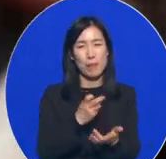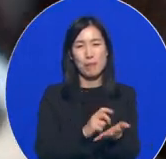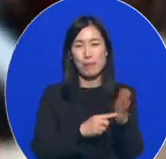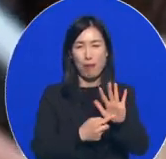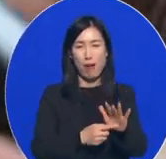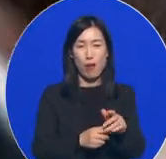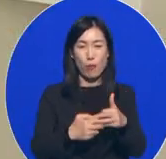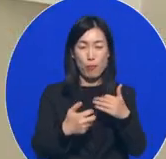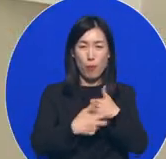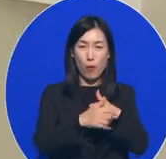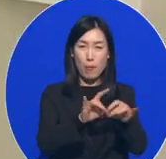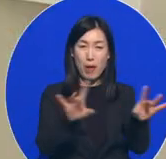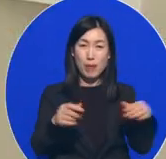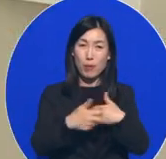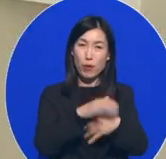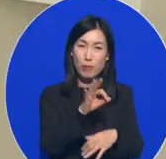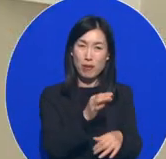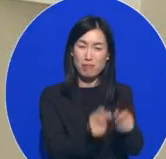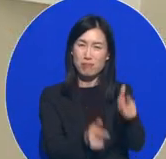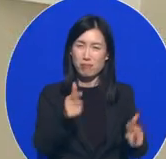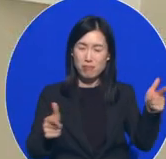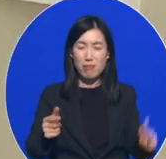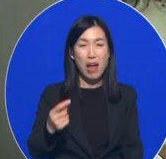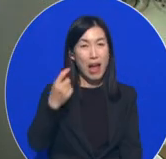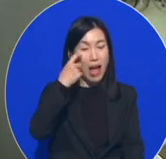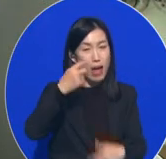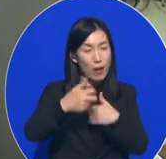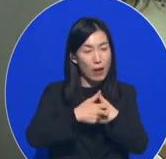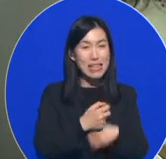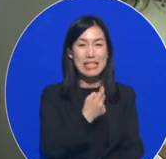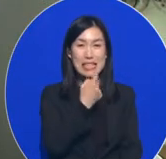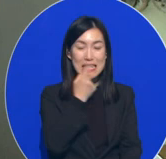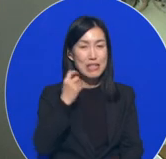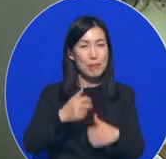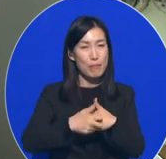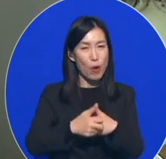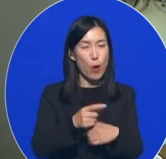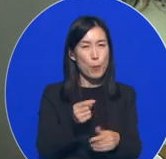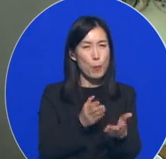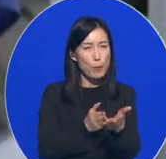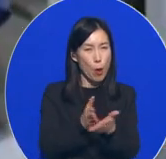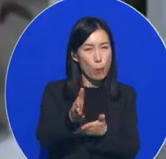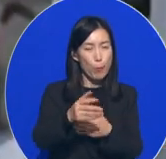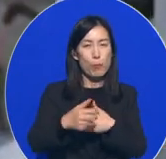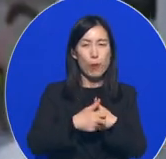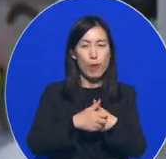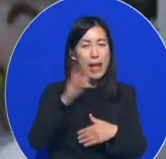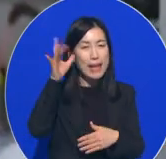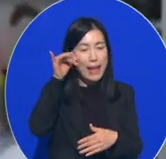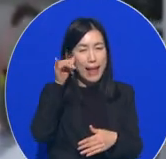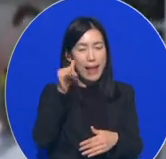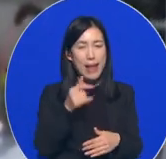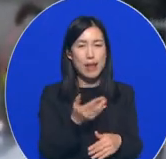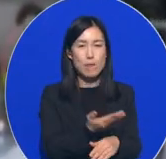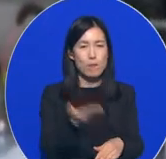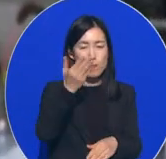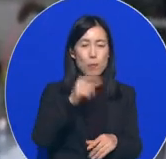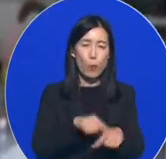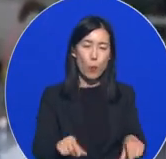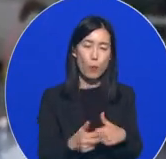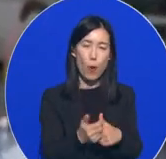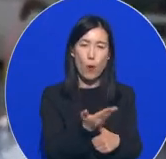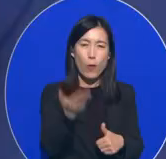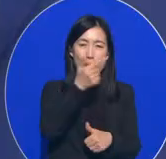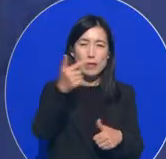표준화에 고시하고 와 치과 등 전문 과목과 고난도 서비스에 특화한 반려동물 상급 병원 책에도 도입할